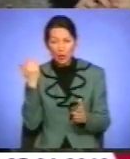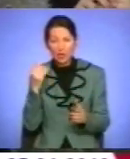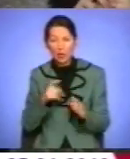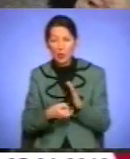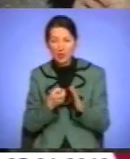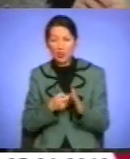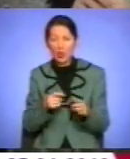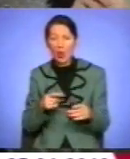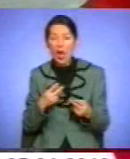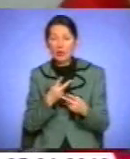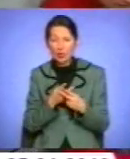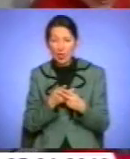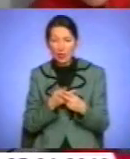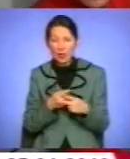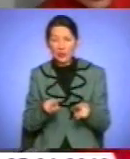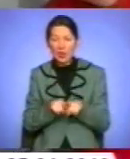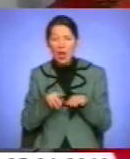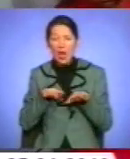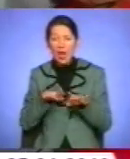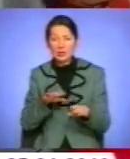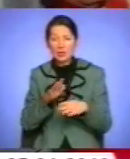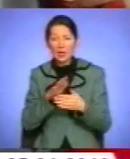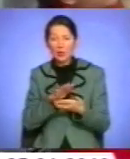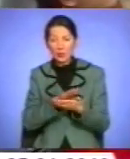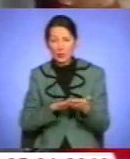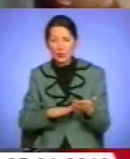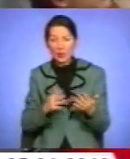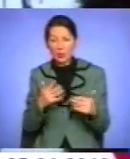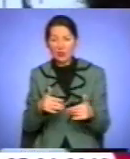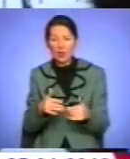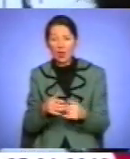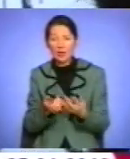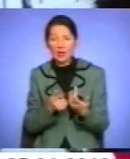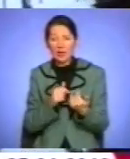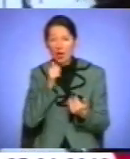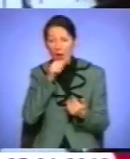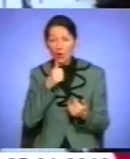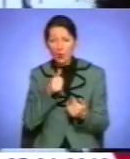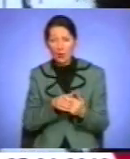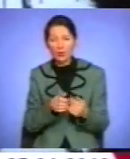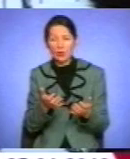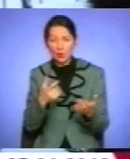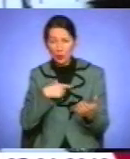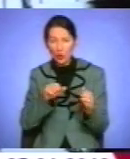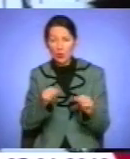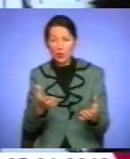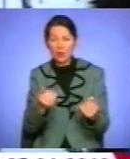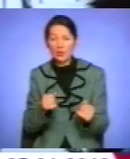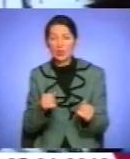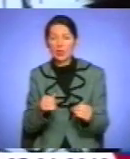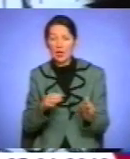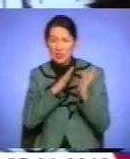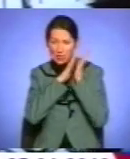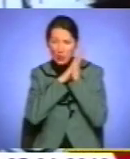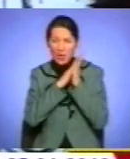рік поспіль. З собою учасники можуть взяти лише каремат та спальний мішок. Учасники акції будуть добровільно сидіти в цих